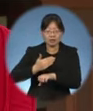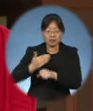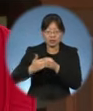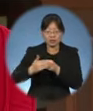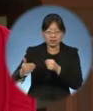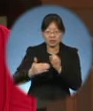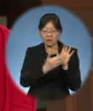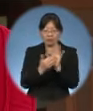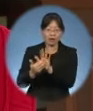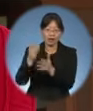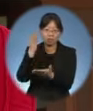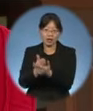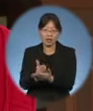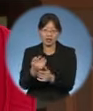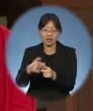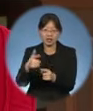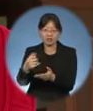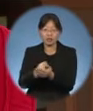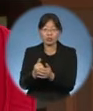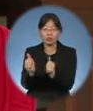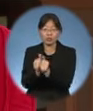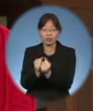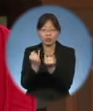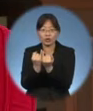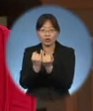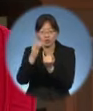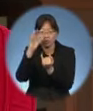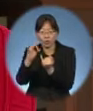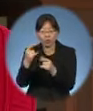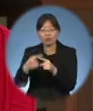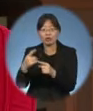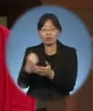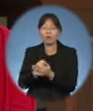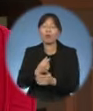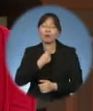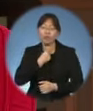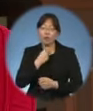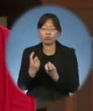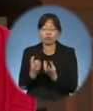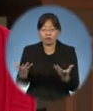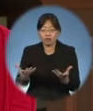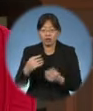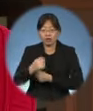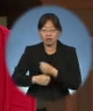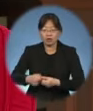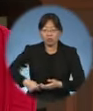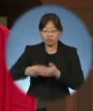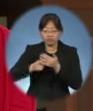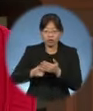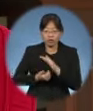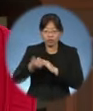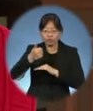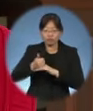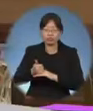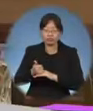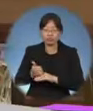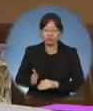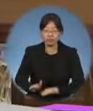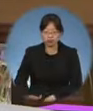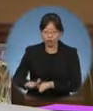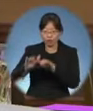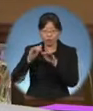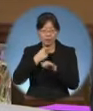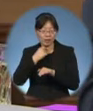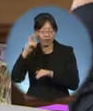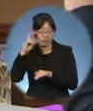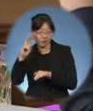마십시오. 칼을 잡는 여자아이들은 칼을 잡고 싶어서 잡고 그 자유의지가 성취되는 방향으로 크고 싶어 합니다. 어디서